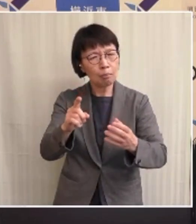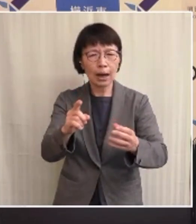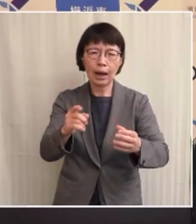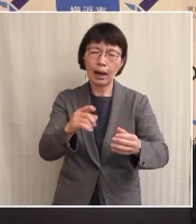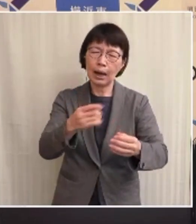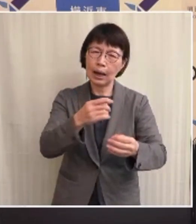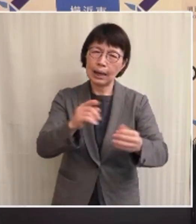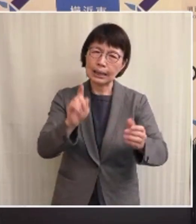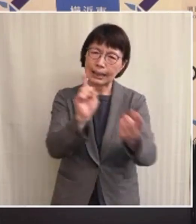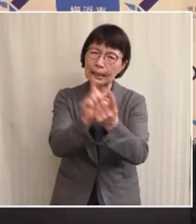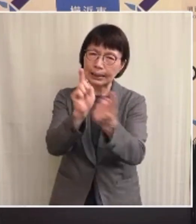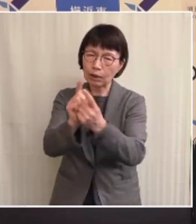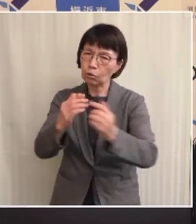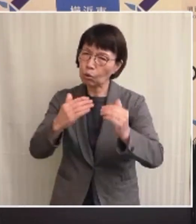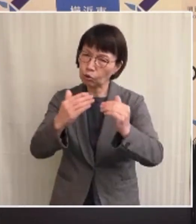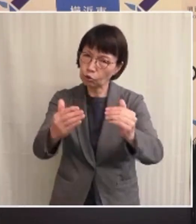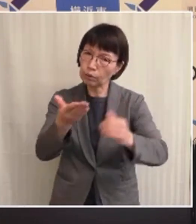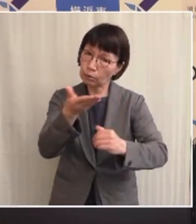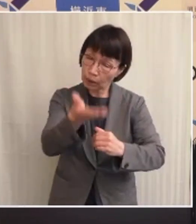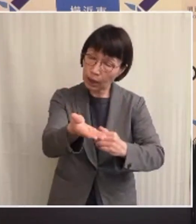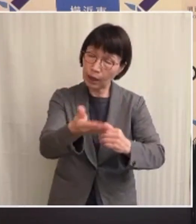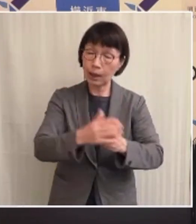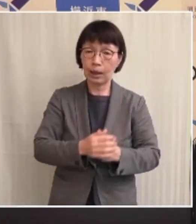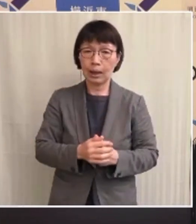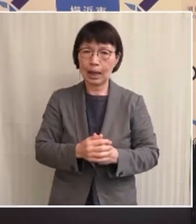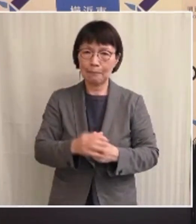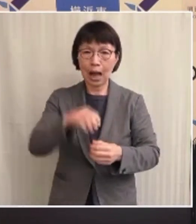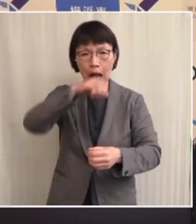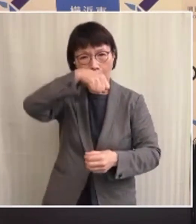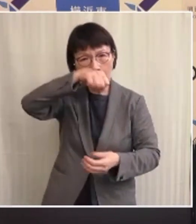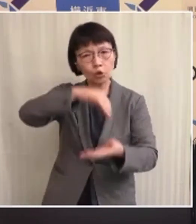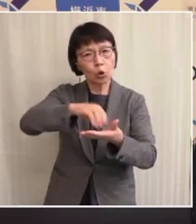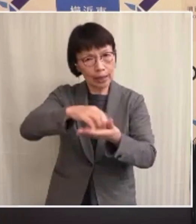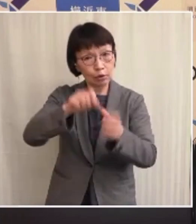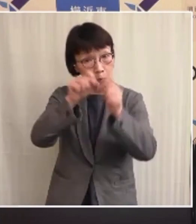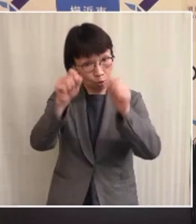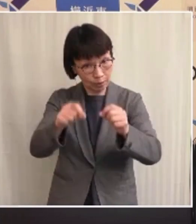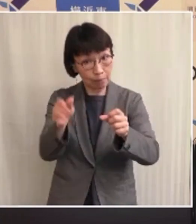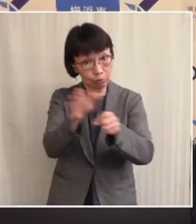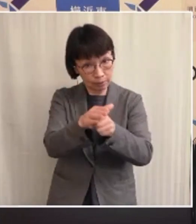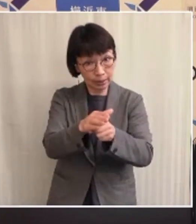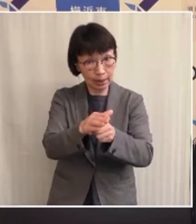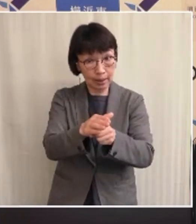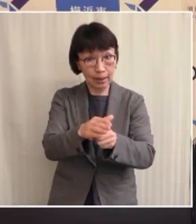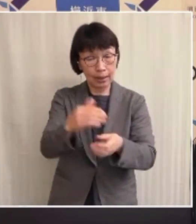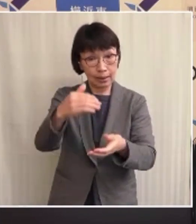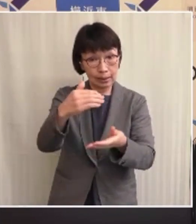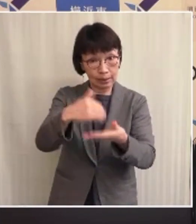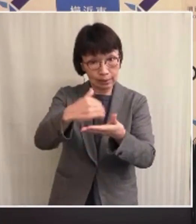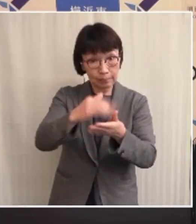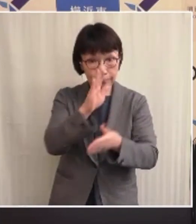とか予算もかかることだと思うので、 うん、まあ、はい、ありがとうございます。まあ